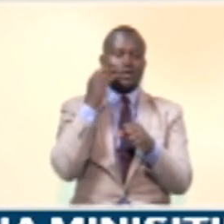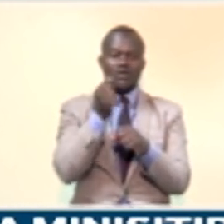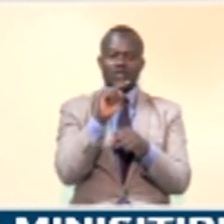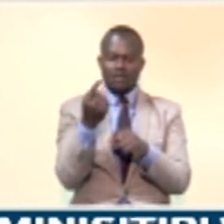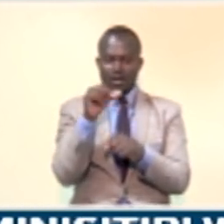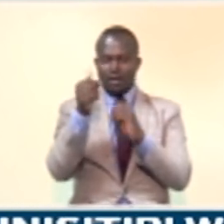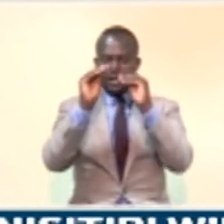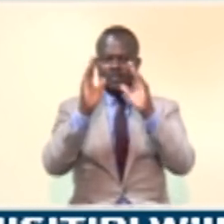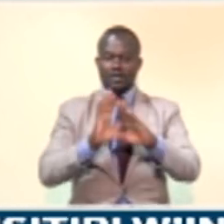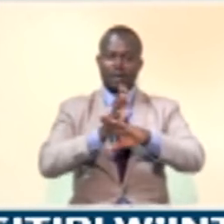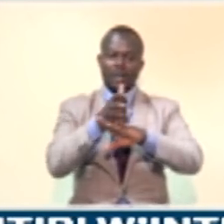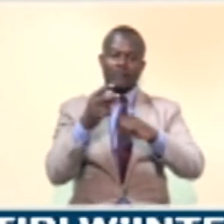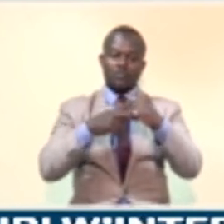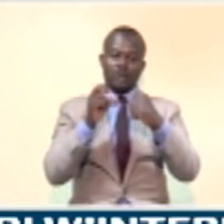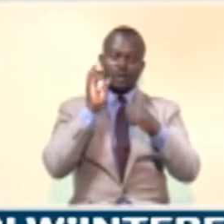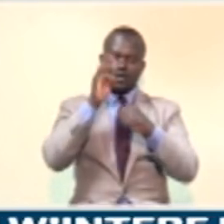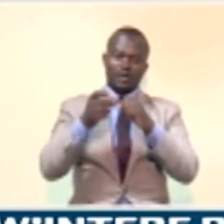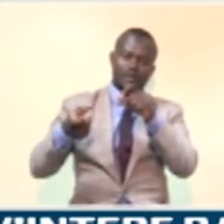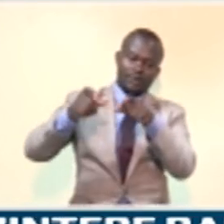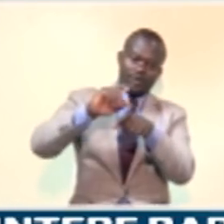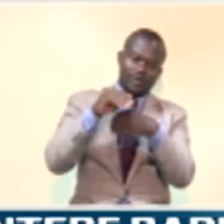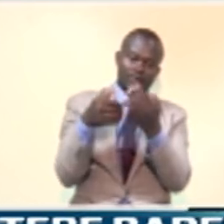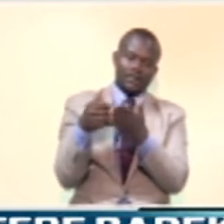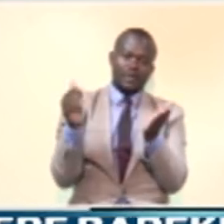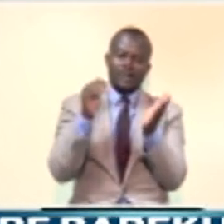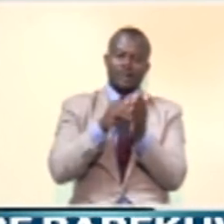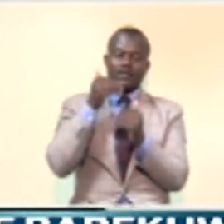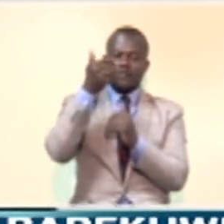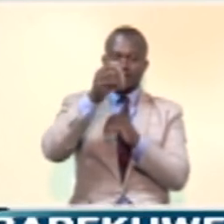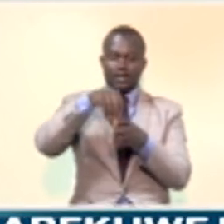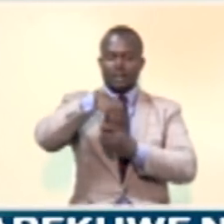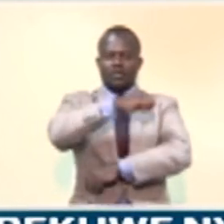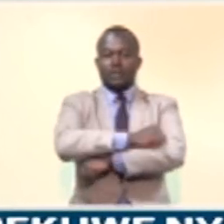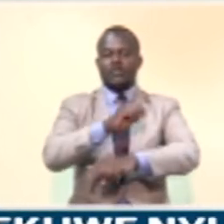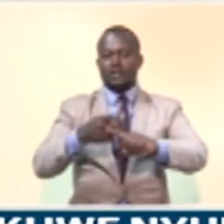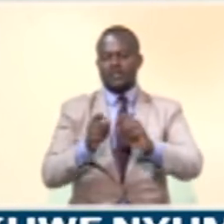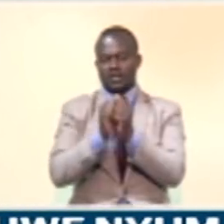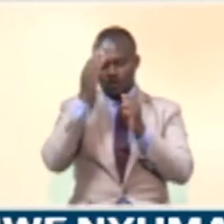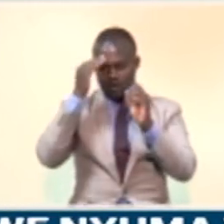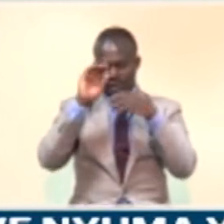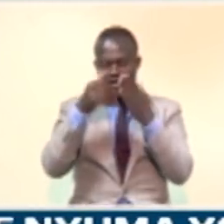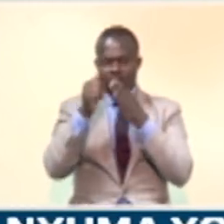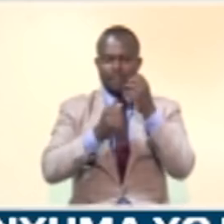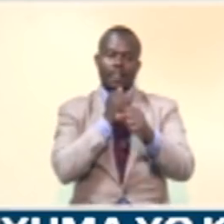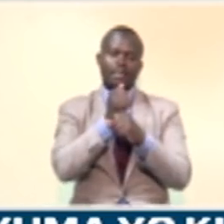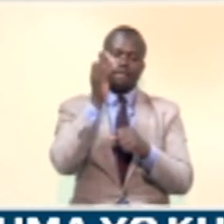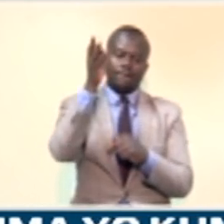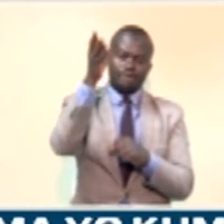barenga 70 nabo baziyongera, hanyuma tukabashyira mu mashuri atandukanye kugira ngo mu myaka